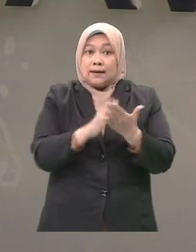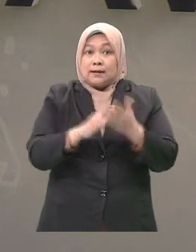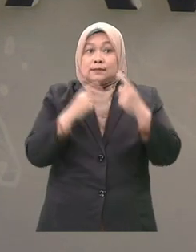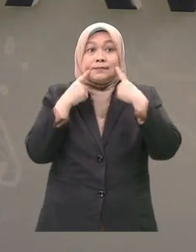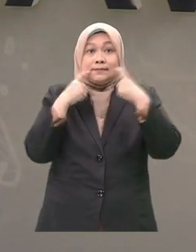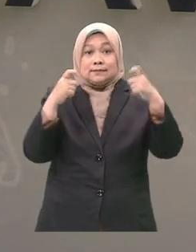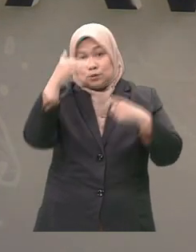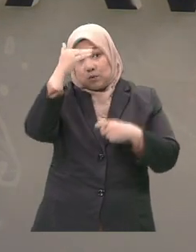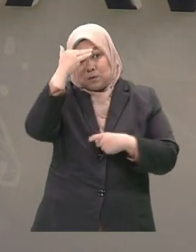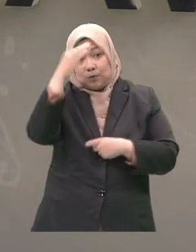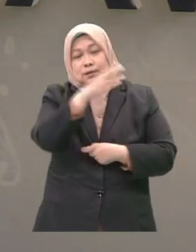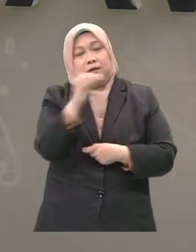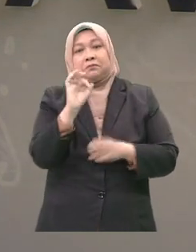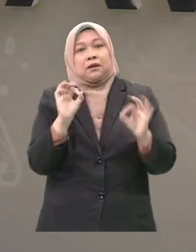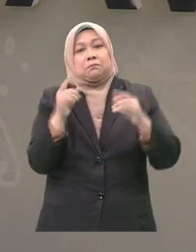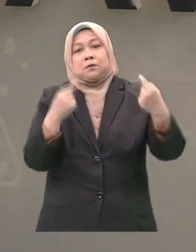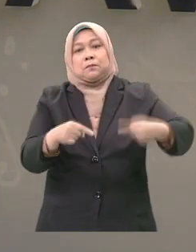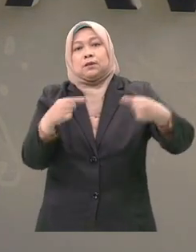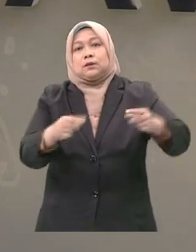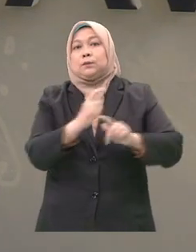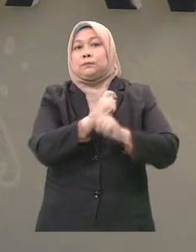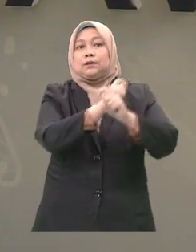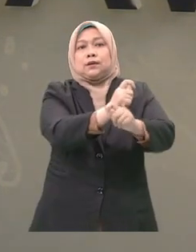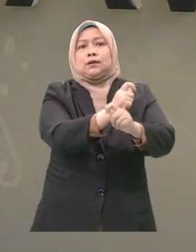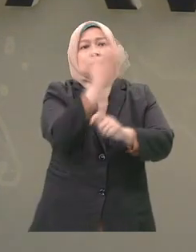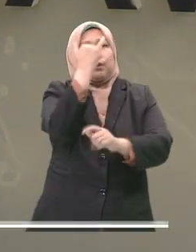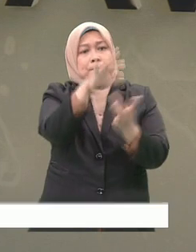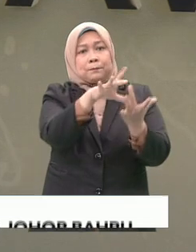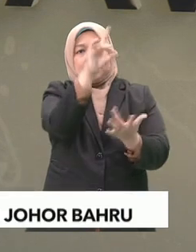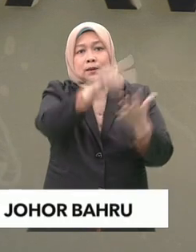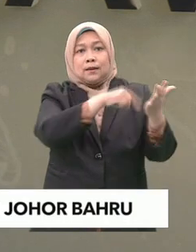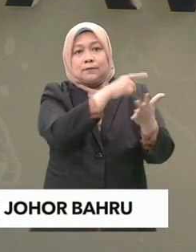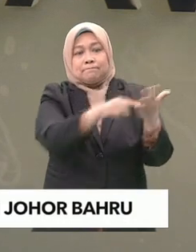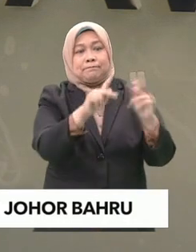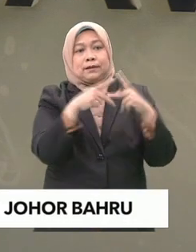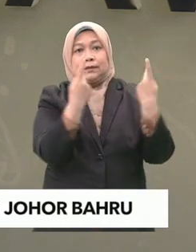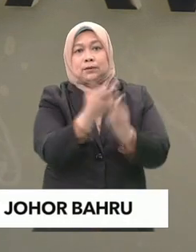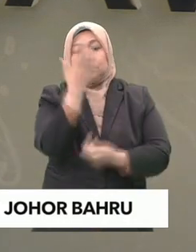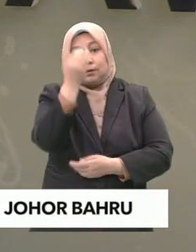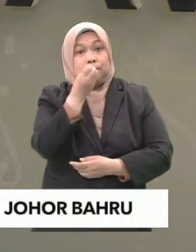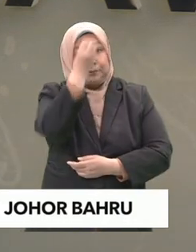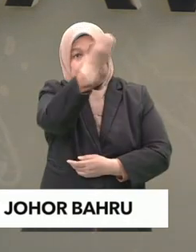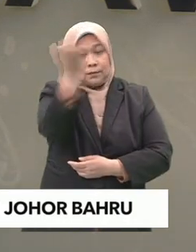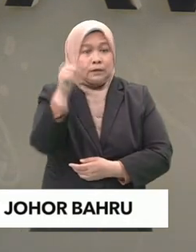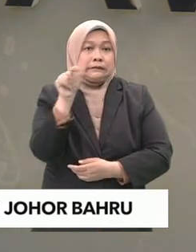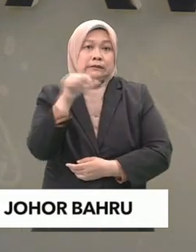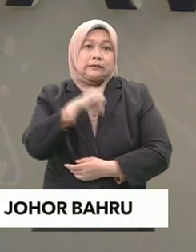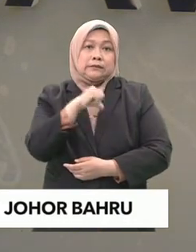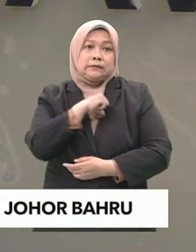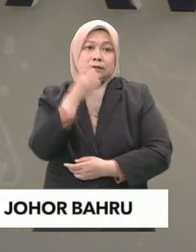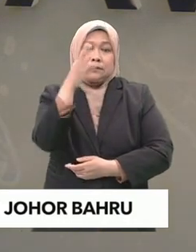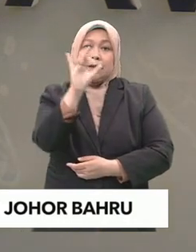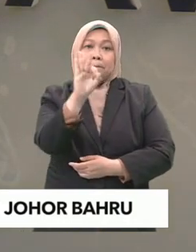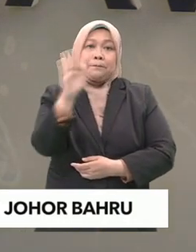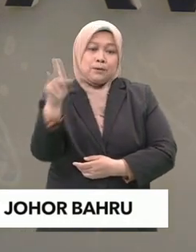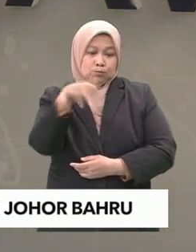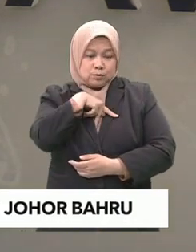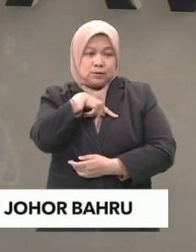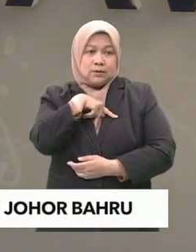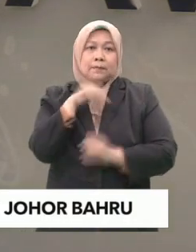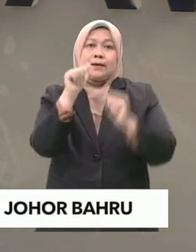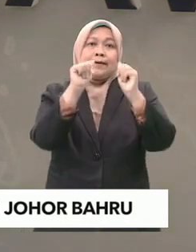dan tidak akan bertanding untuk mempertahankannya dalam pemilihan Pati kali ini perkara itu diumumkan oleh Beliau menulisnya